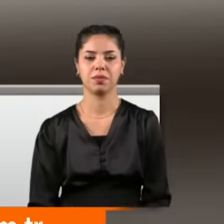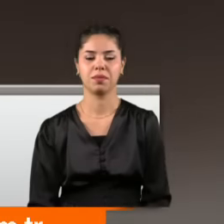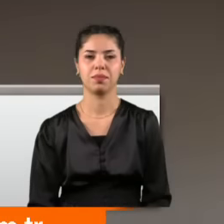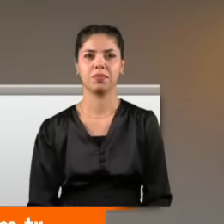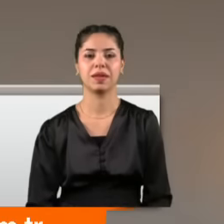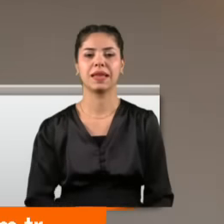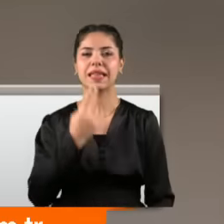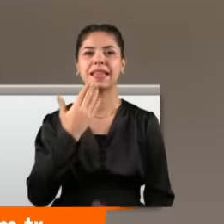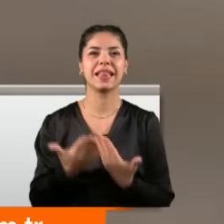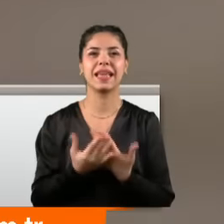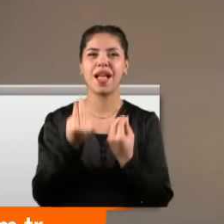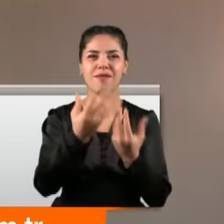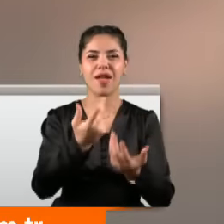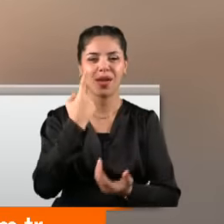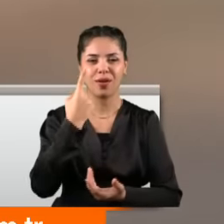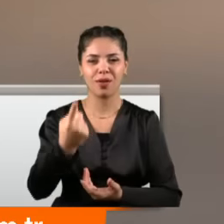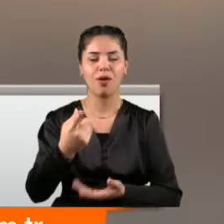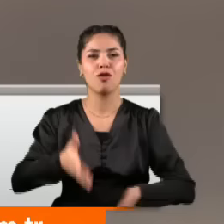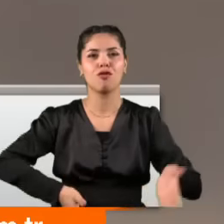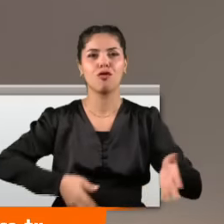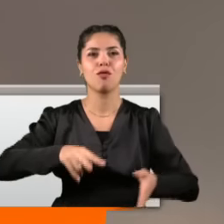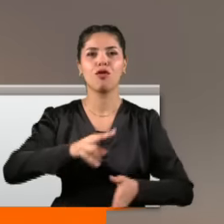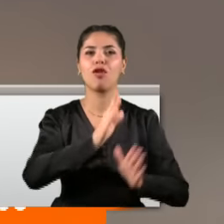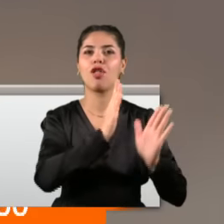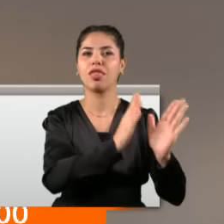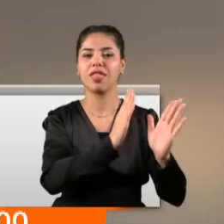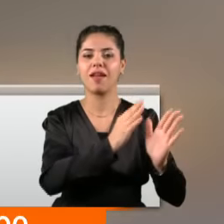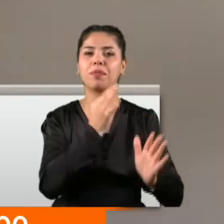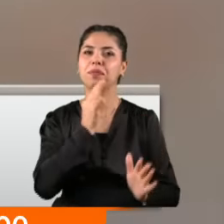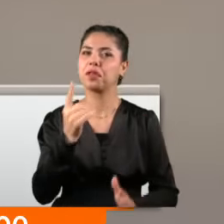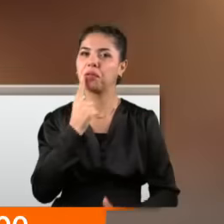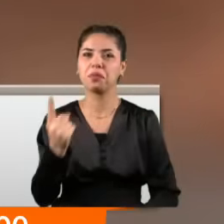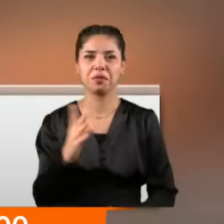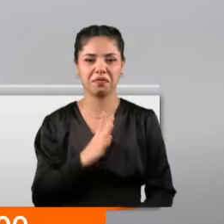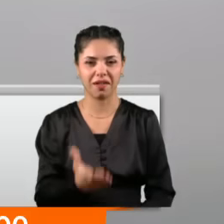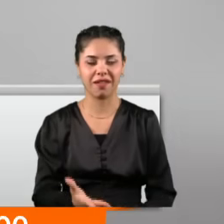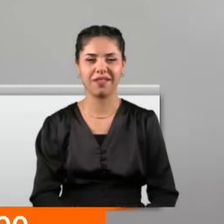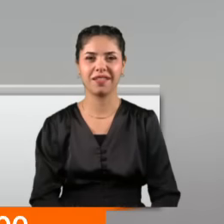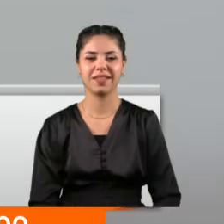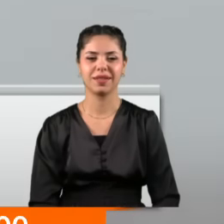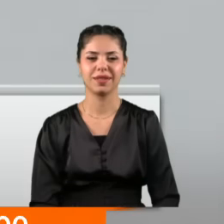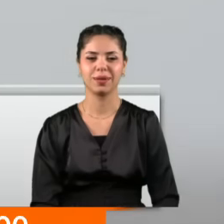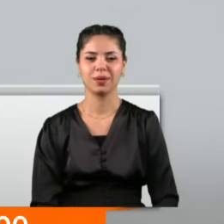Kadının desteğiyle kaldırıma çıkıp yollarına devam eden robotlar teşekkür etmeyi de ihmal etmedi.